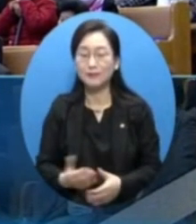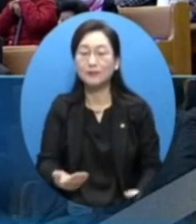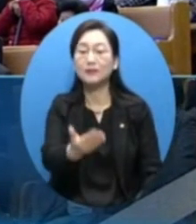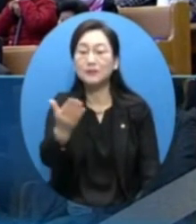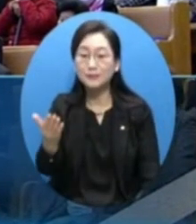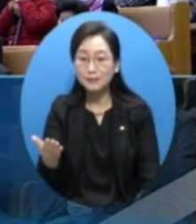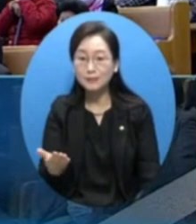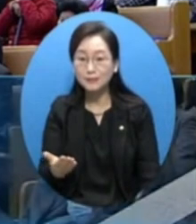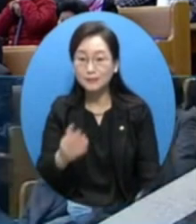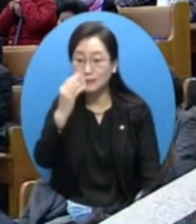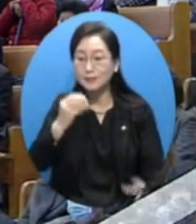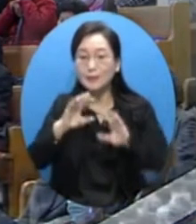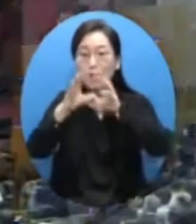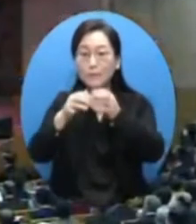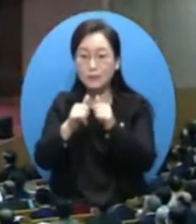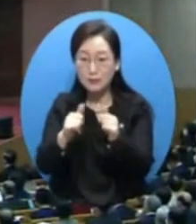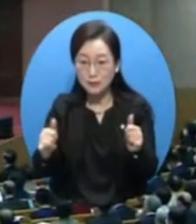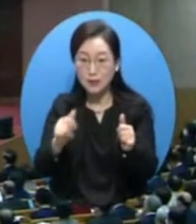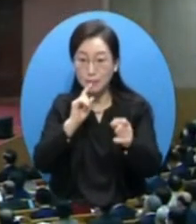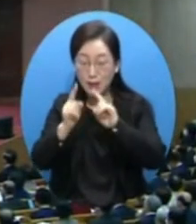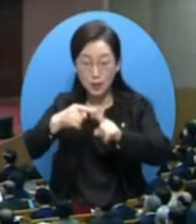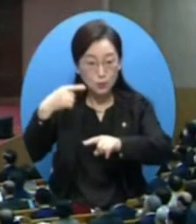여러분이 사람의